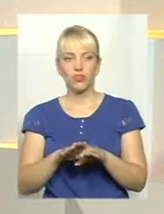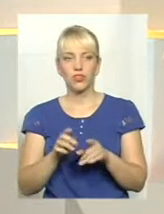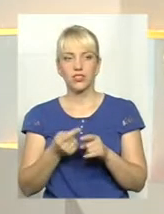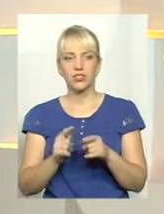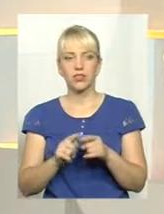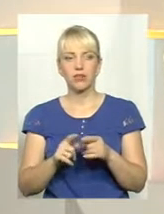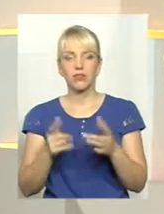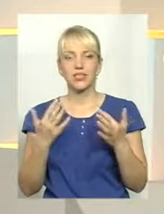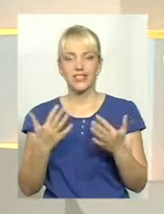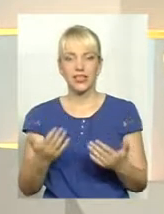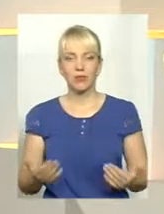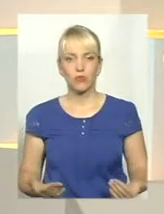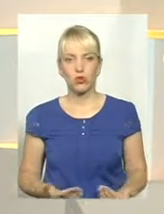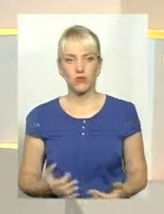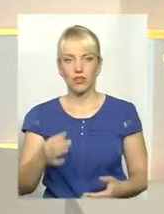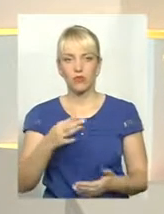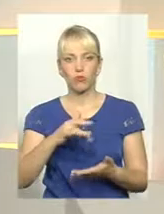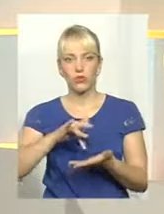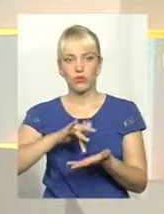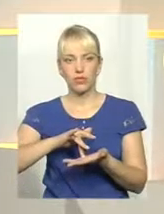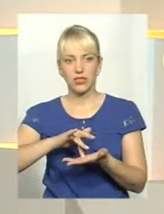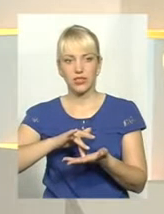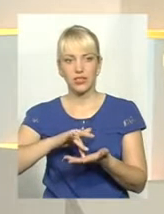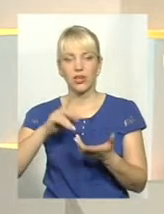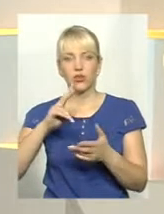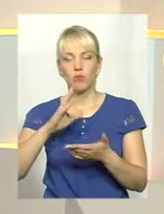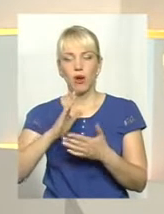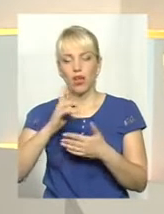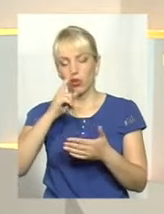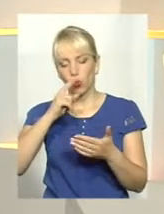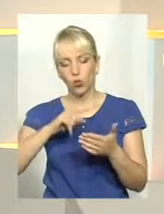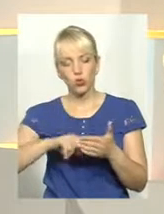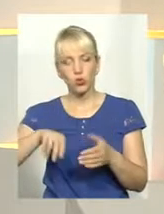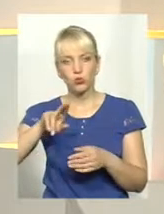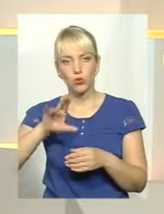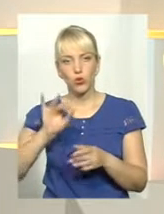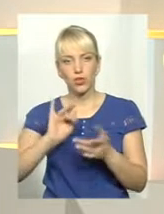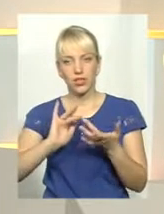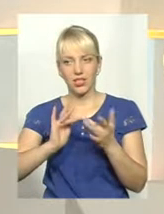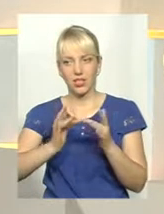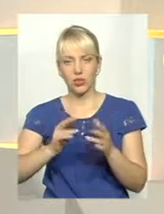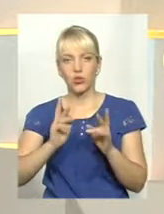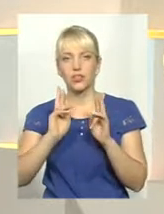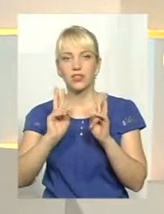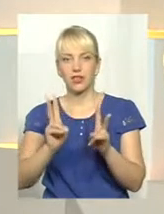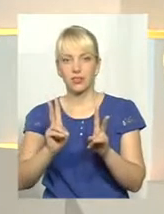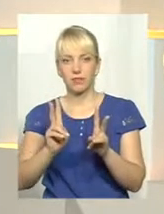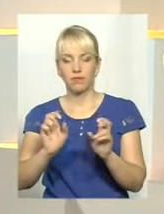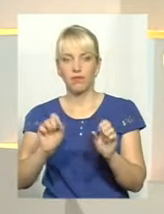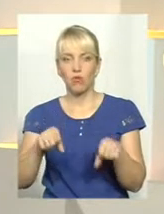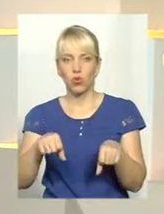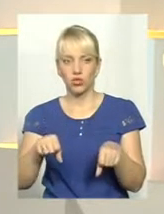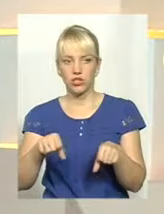Власне, якщо поглянути на кількість людей, які проголосували на сайті, їх не так